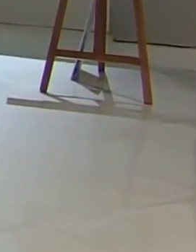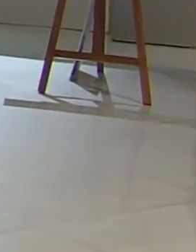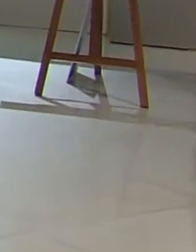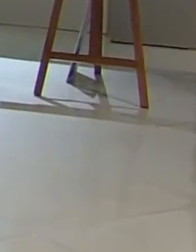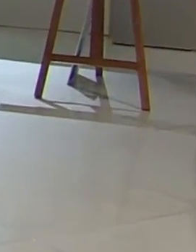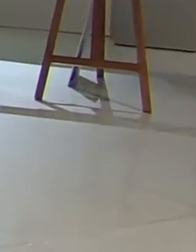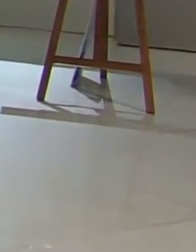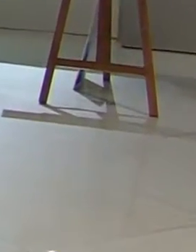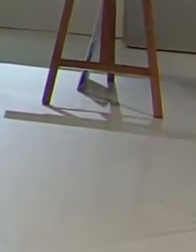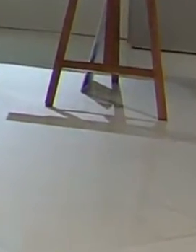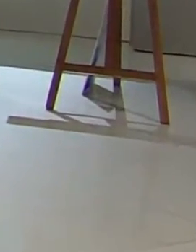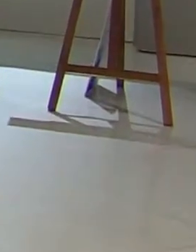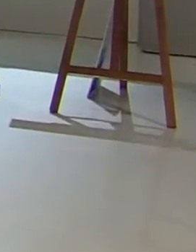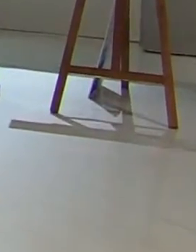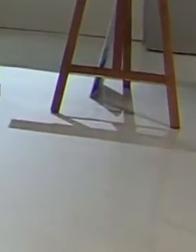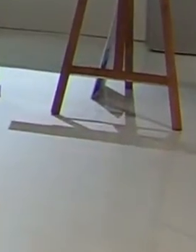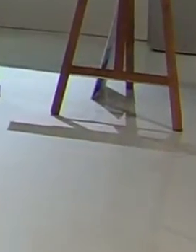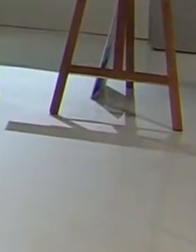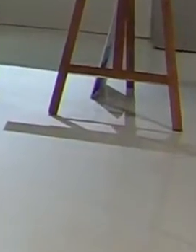으